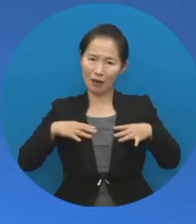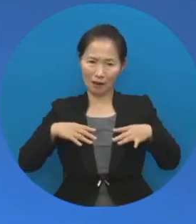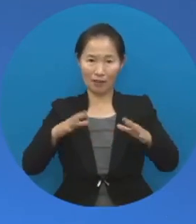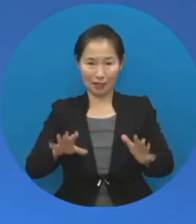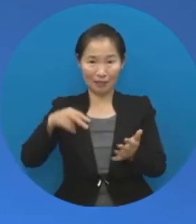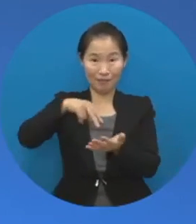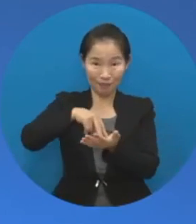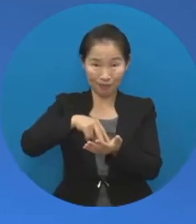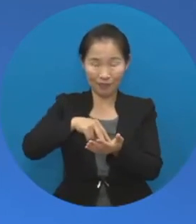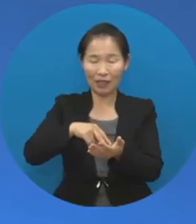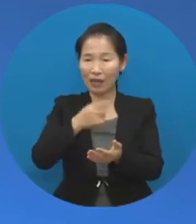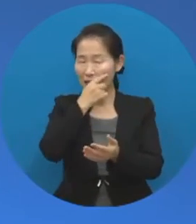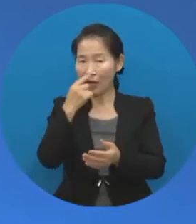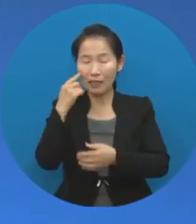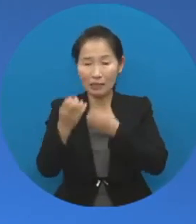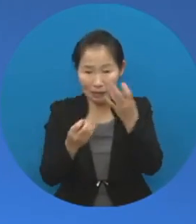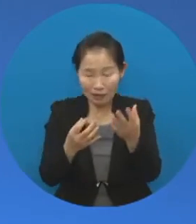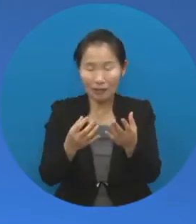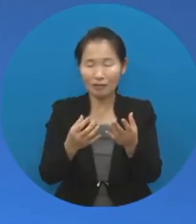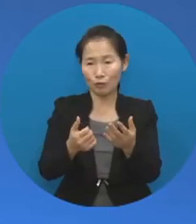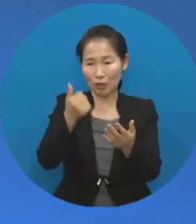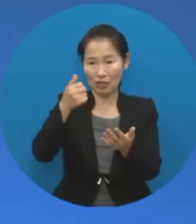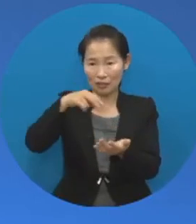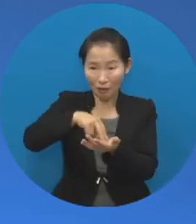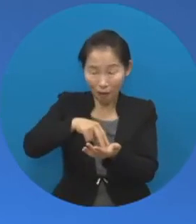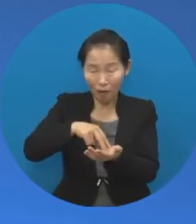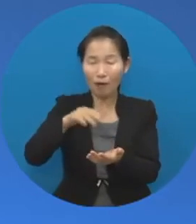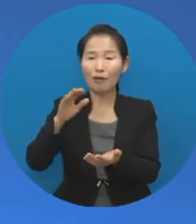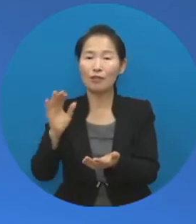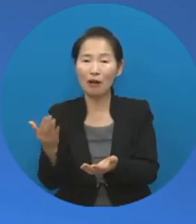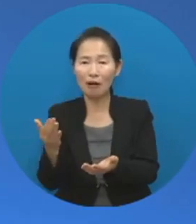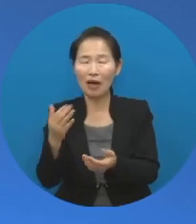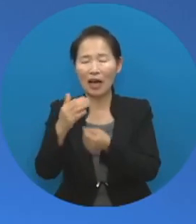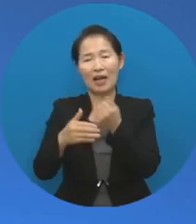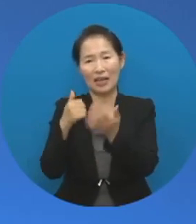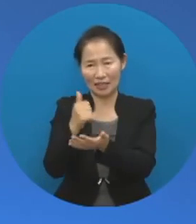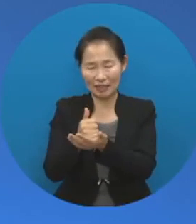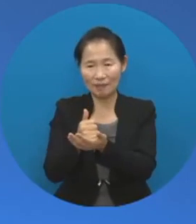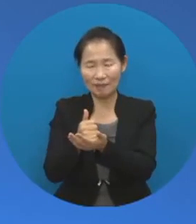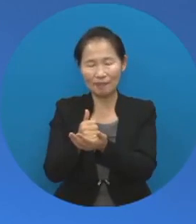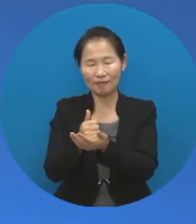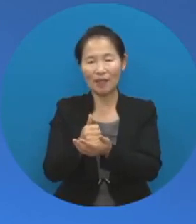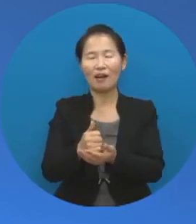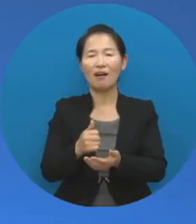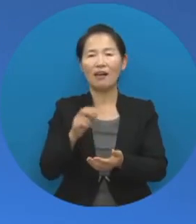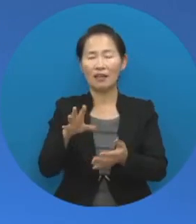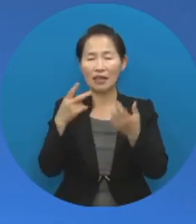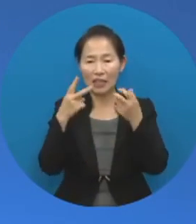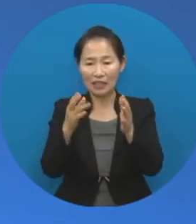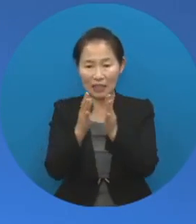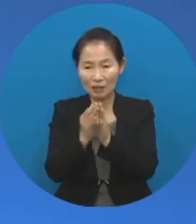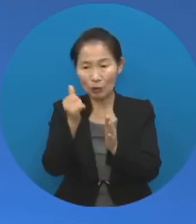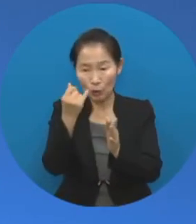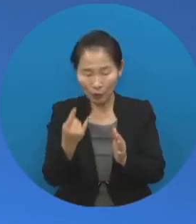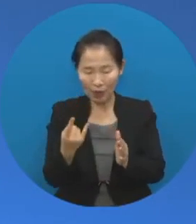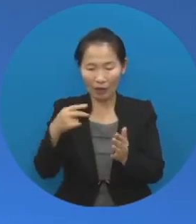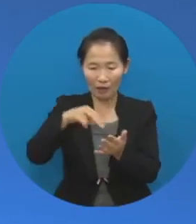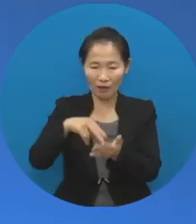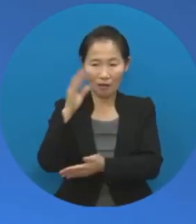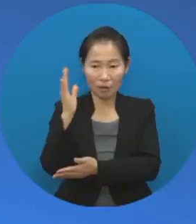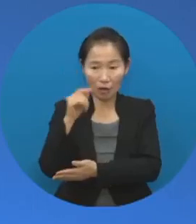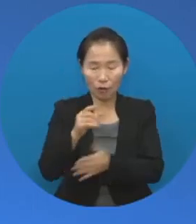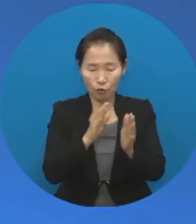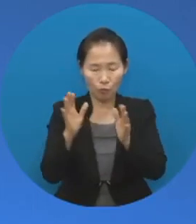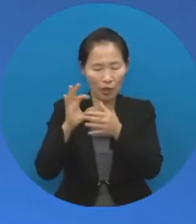자랑할 수 있는 간증의 주인공으로 세워주신 하나님께 이 다니엘 기도를 준비하면서 그렇게 감사할 수가 없었고, 내가 이